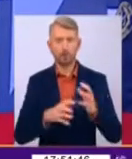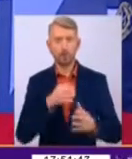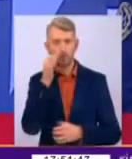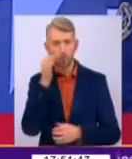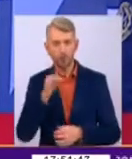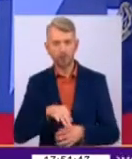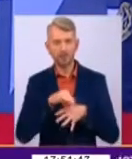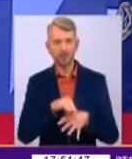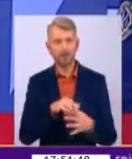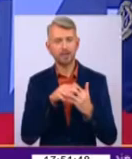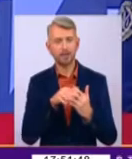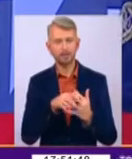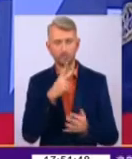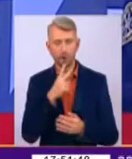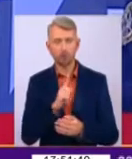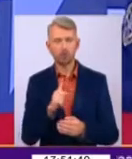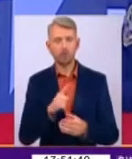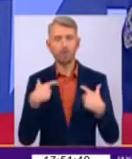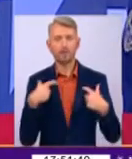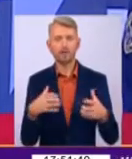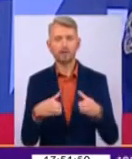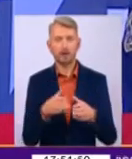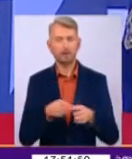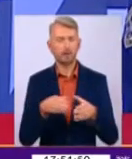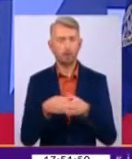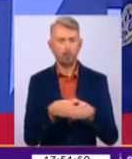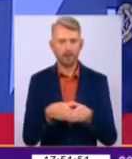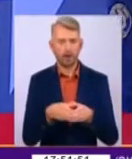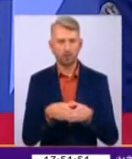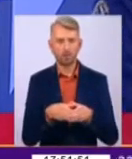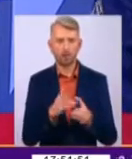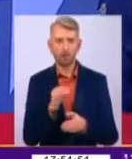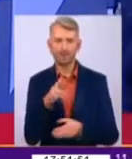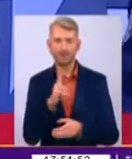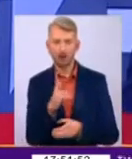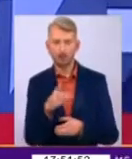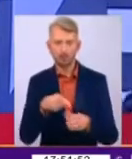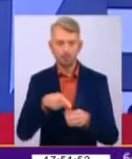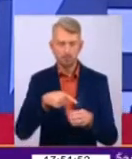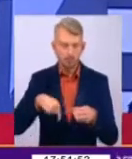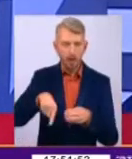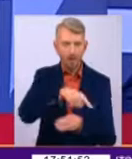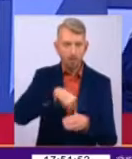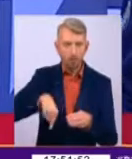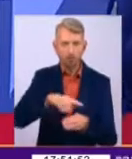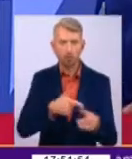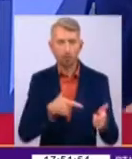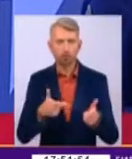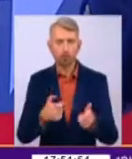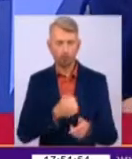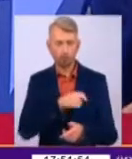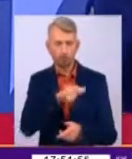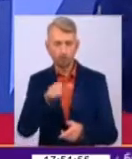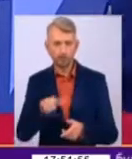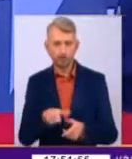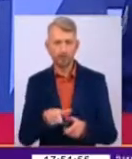досвід ведення ВІ показує, що офіцерський склад – це костяк. Навколо нього готується особовий склад,